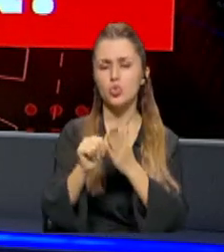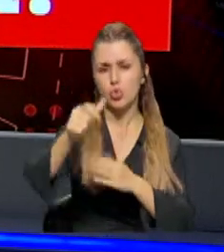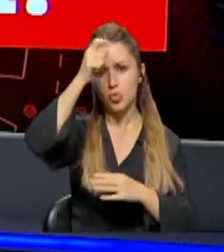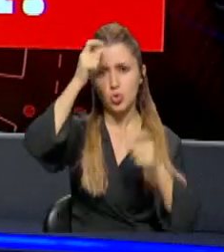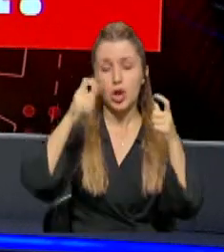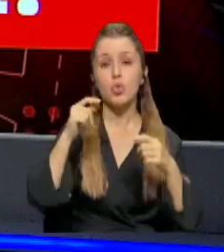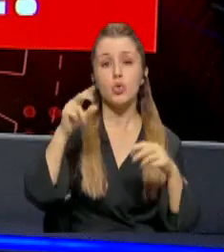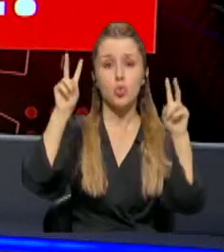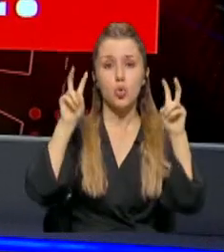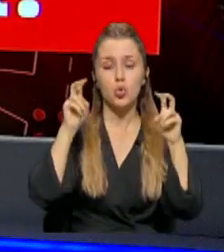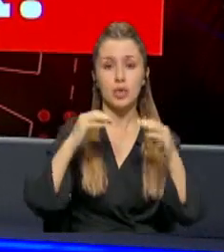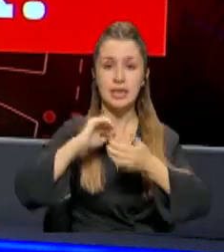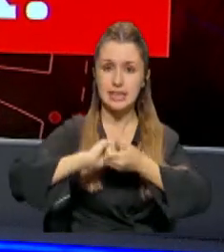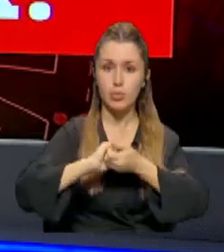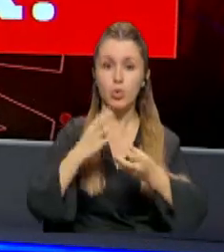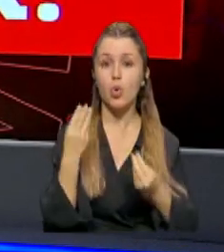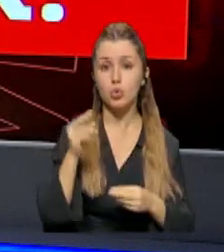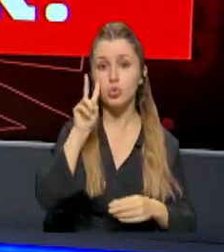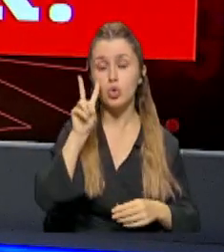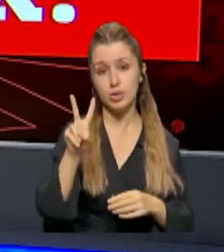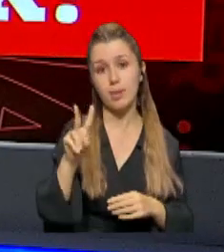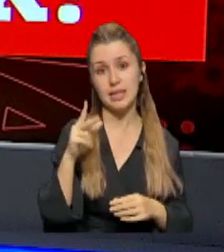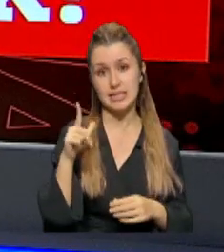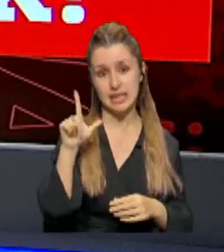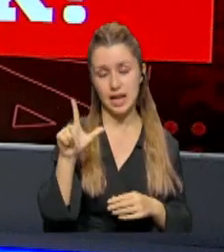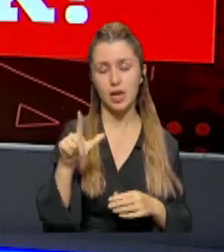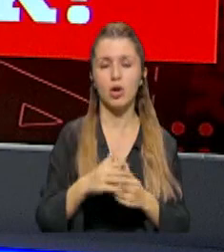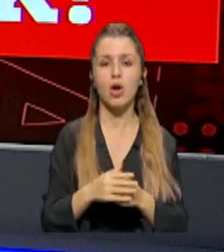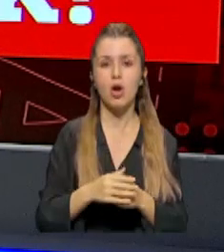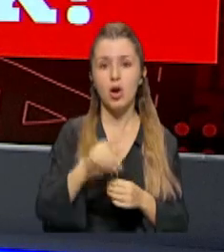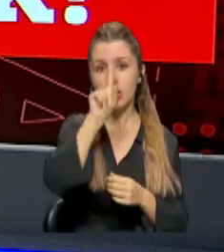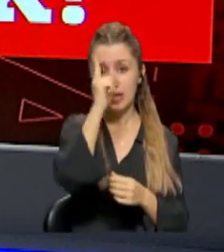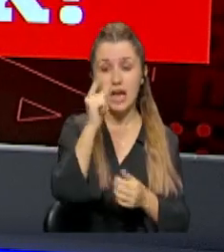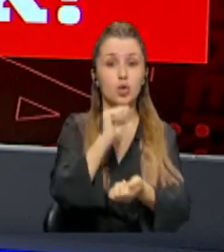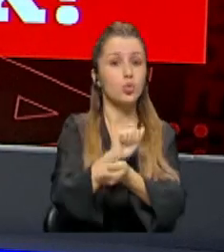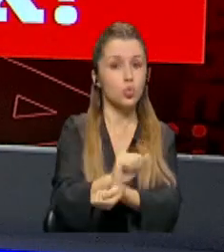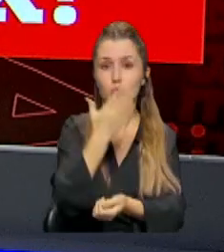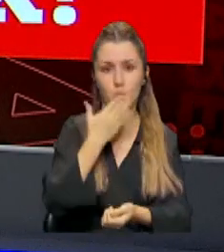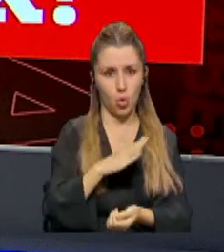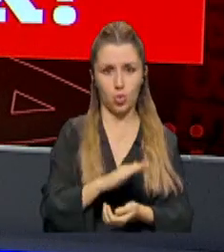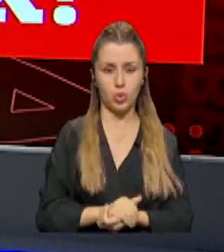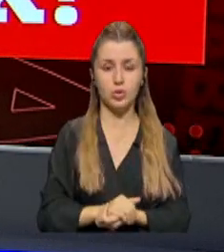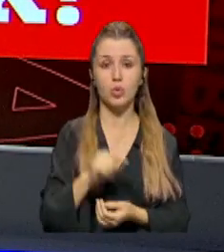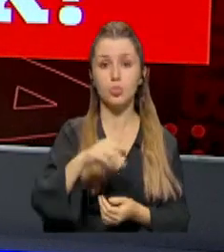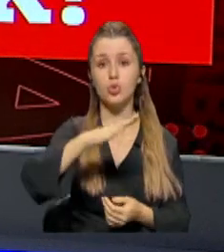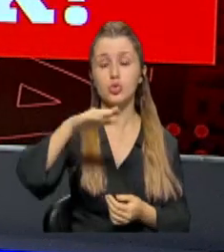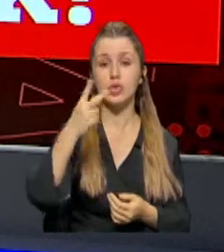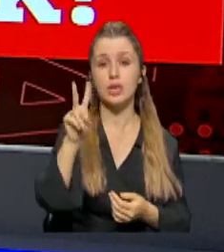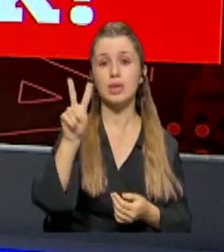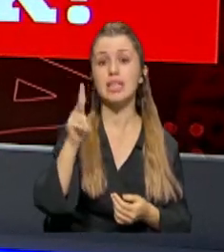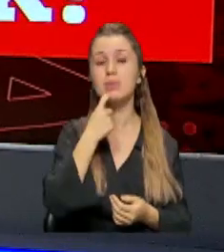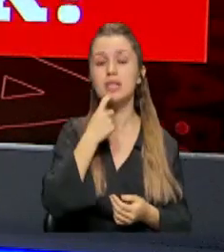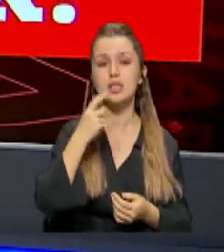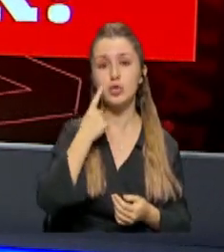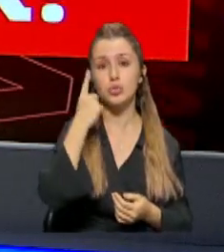bu konuda gerçekten samimi olduğunuzu göstermek gerekiyor. Bakın, tek bir tutuklu dahi yok. Bu çocuk 2020